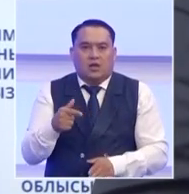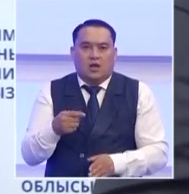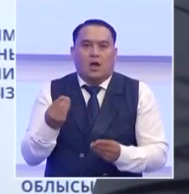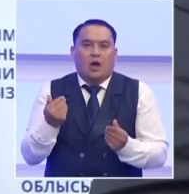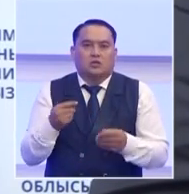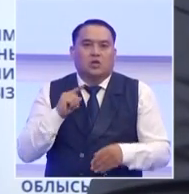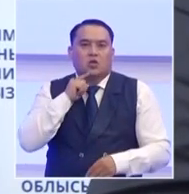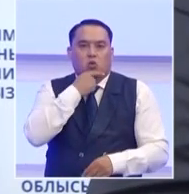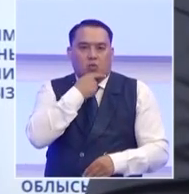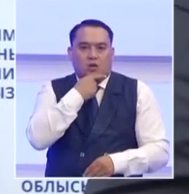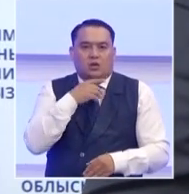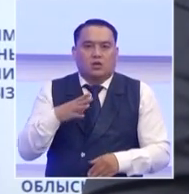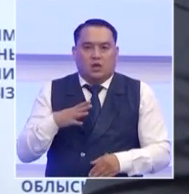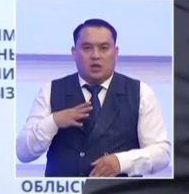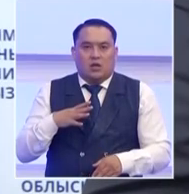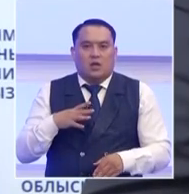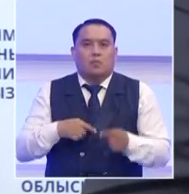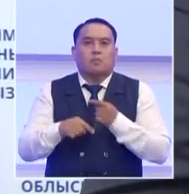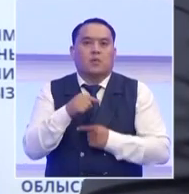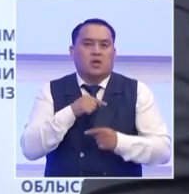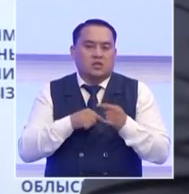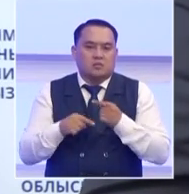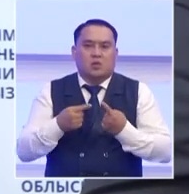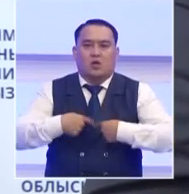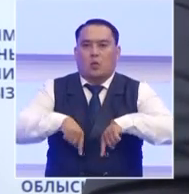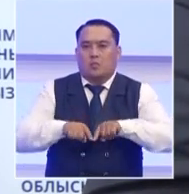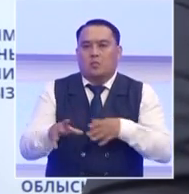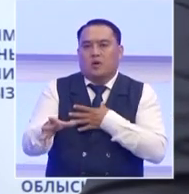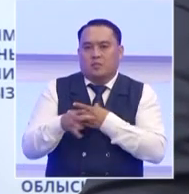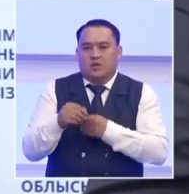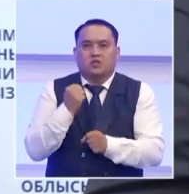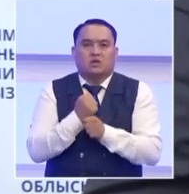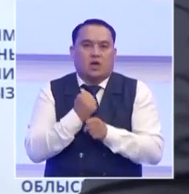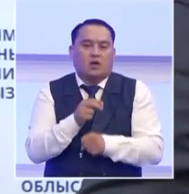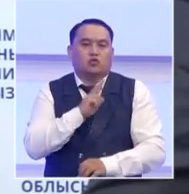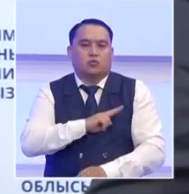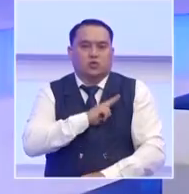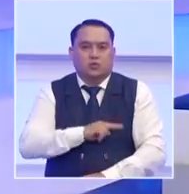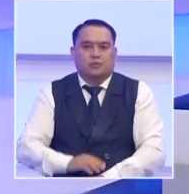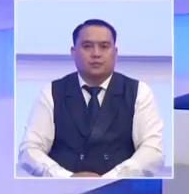бұл біздің департаментпен ұлттық кәсіпкерлер палатасының қызметкерлерімен бірлесіп отырып жасаған жұмыс.